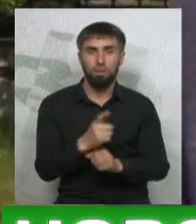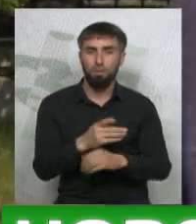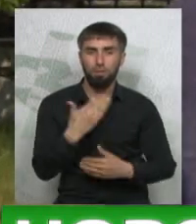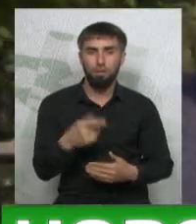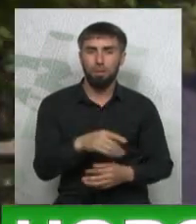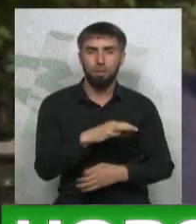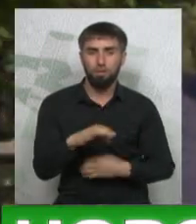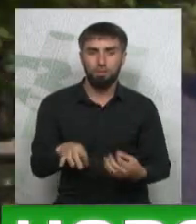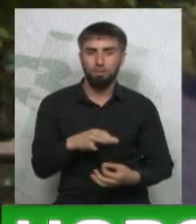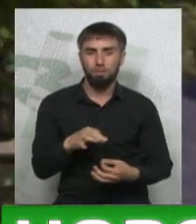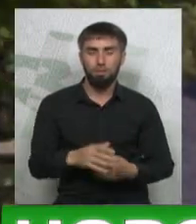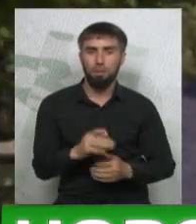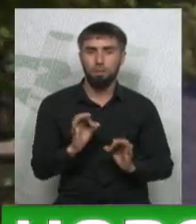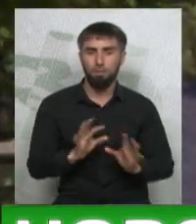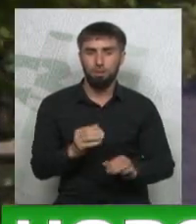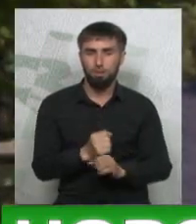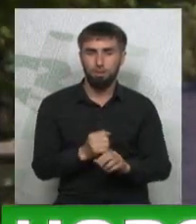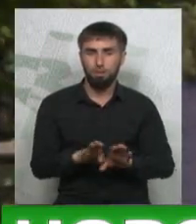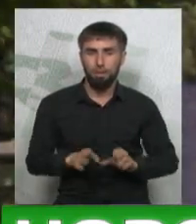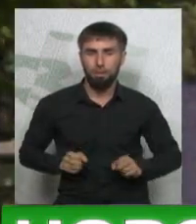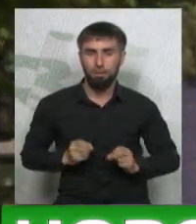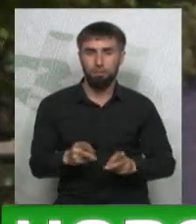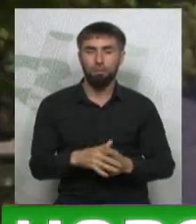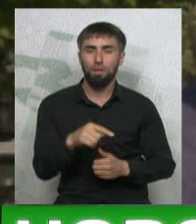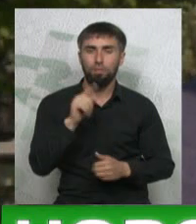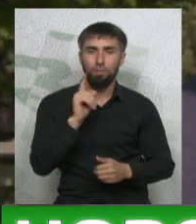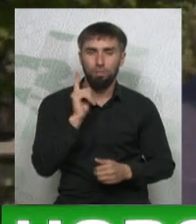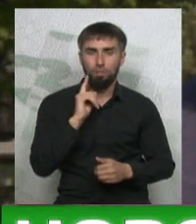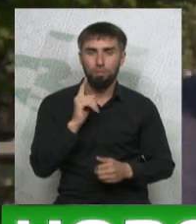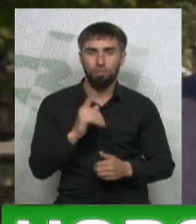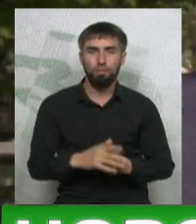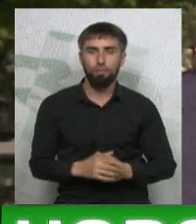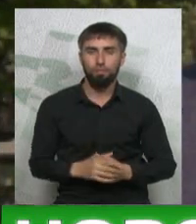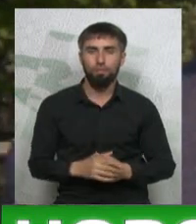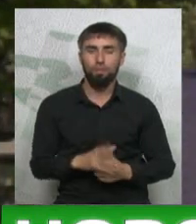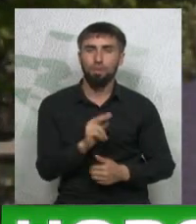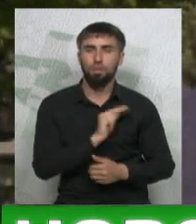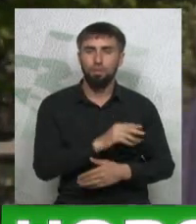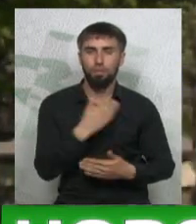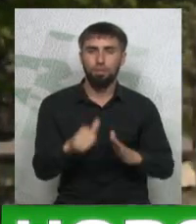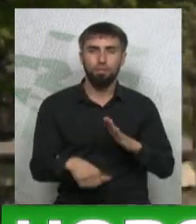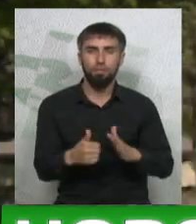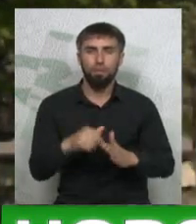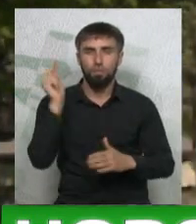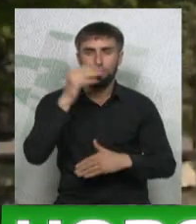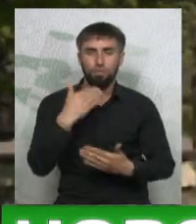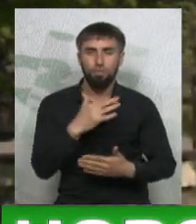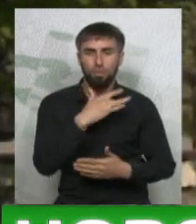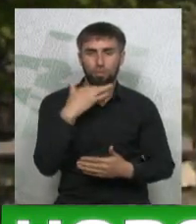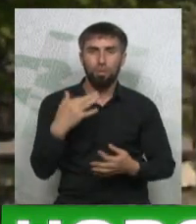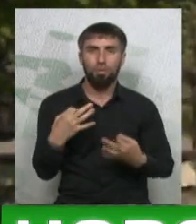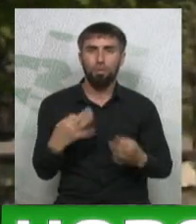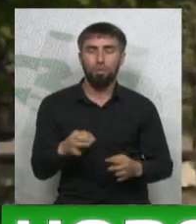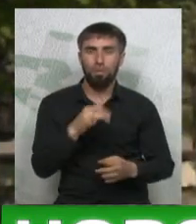еш, хамдацер. Сука, ты чо, це молодежь, це чо, балха бачишь, дещи бачишь, док